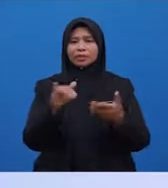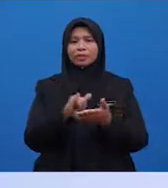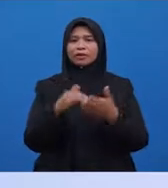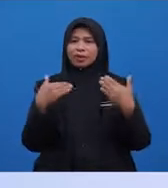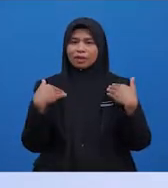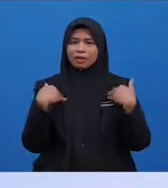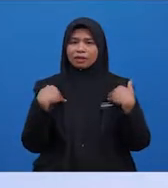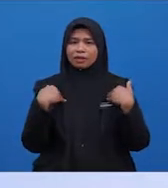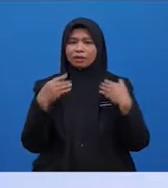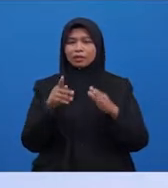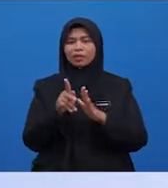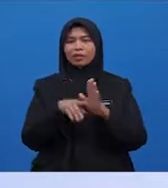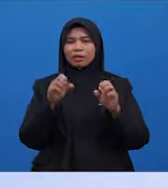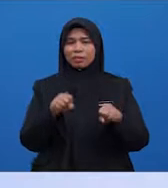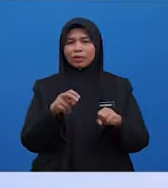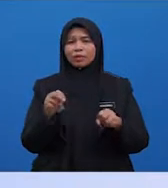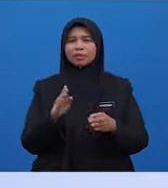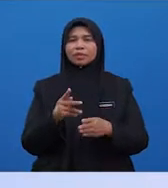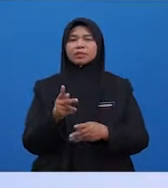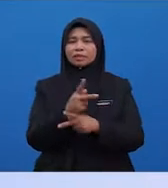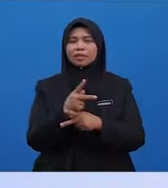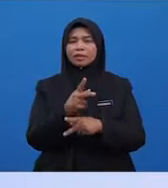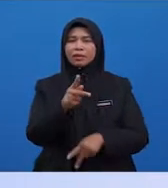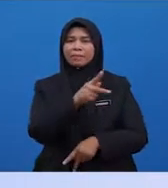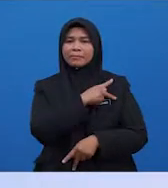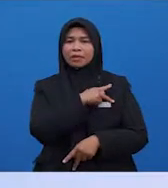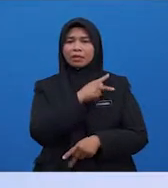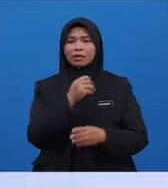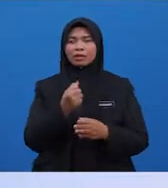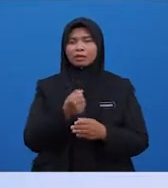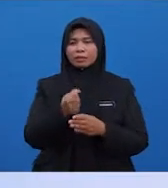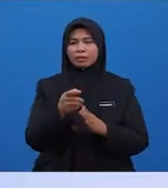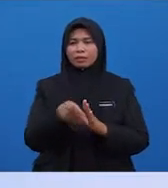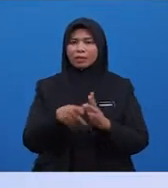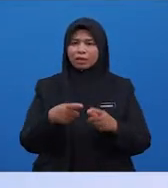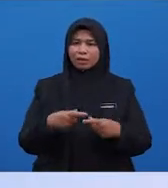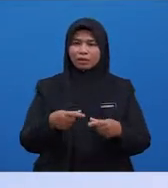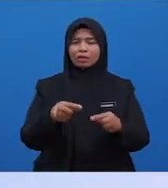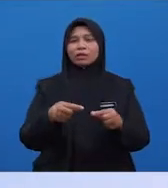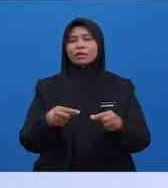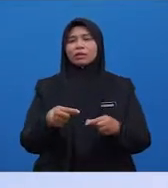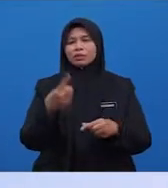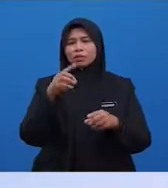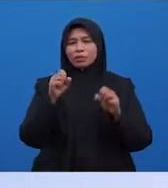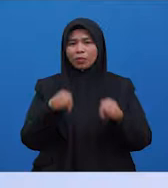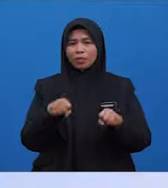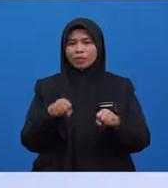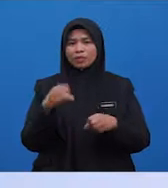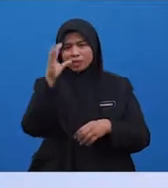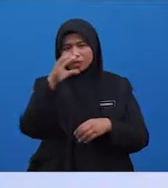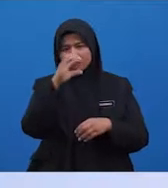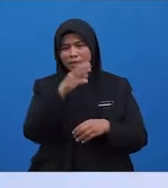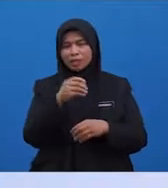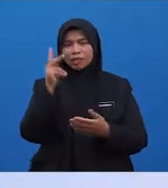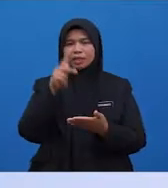keupayaan sebagai pengarah dan penggerak, iaitu mampu mencari dan mengenal pasti